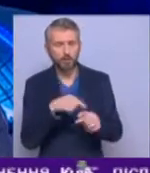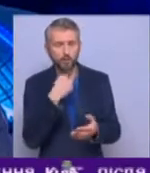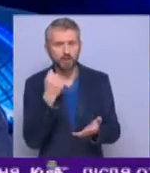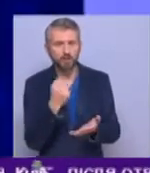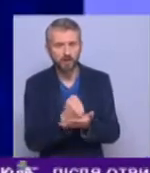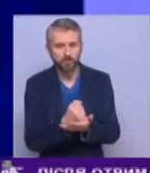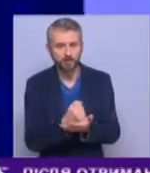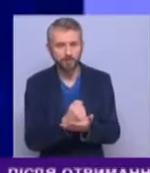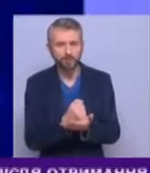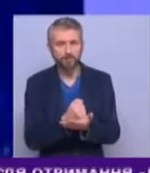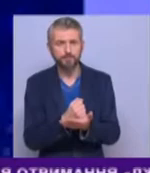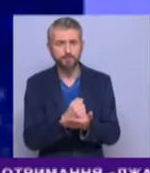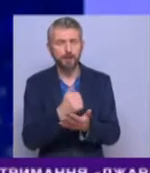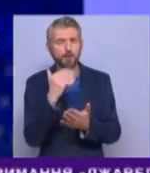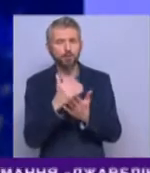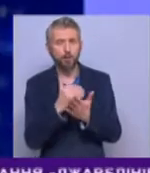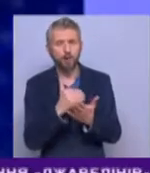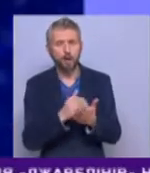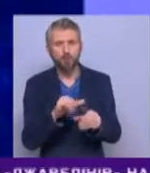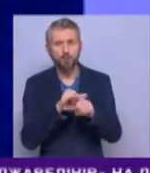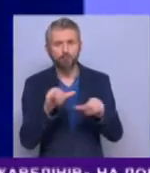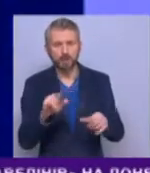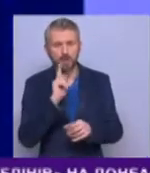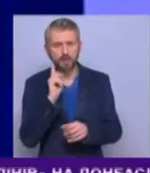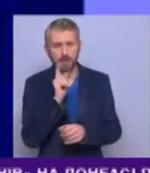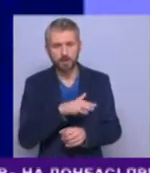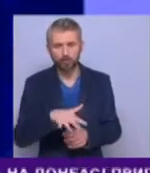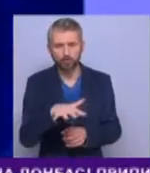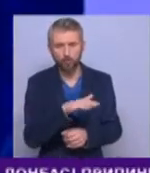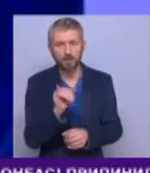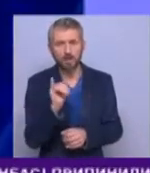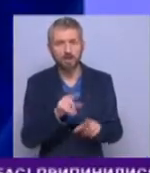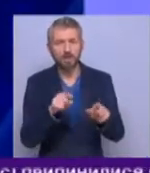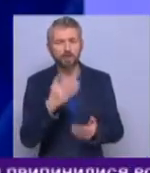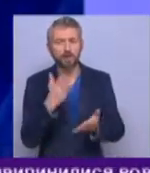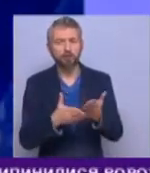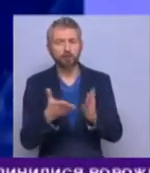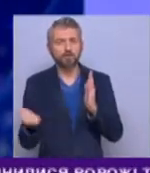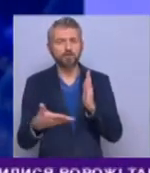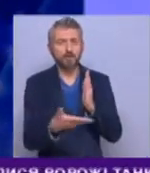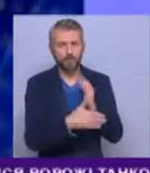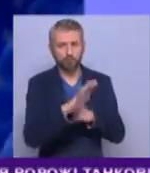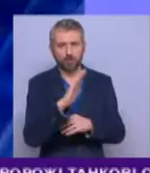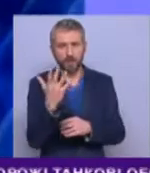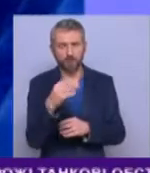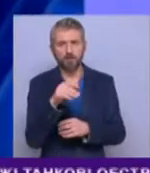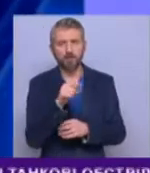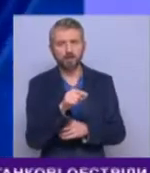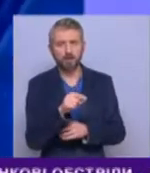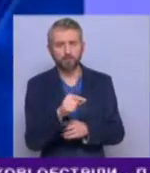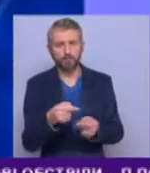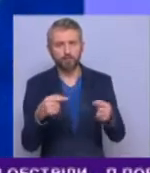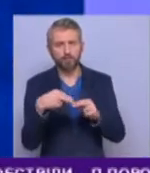затверджена програма розширення зелених зон. І навіть якщо видаляються зелені насадження, там